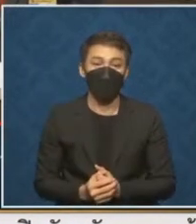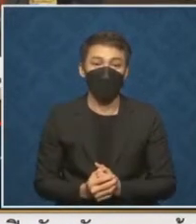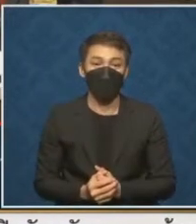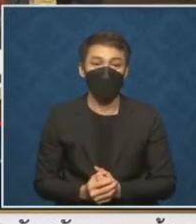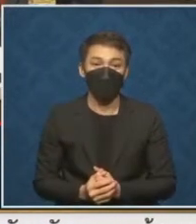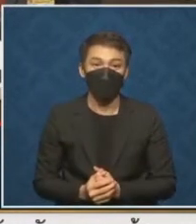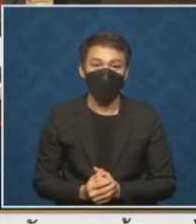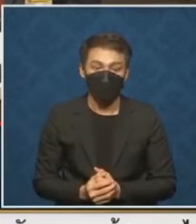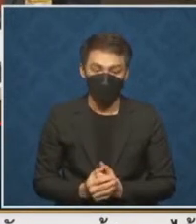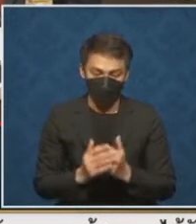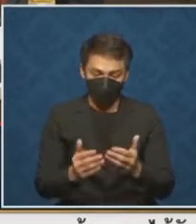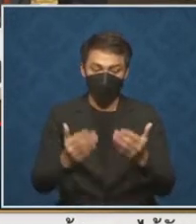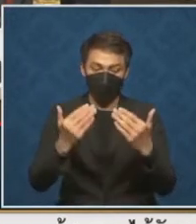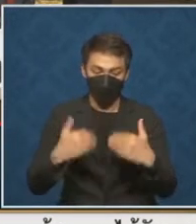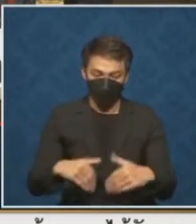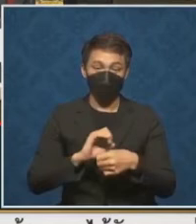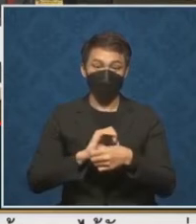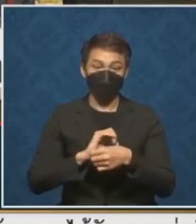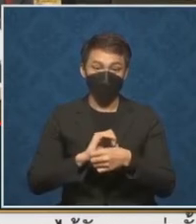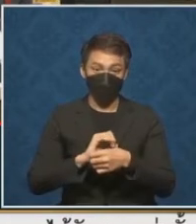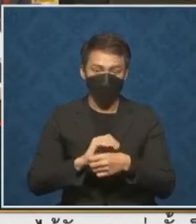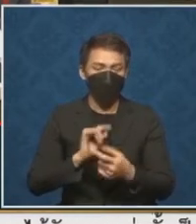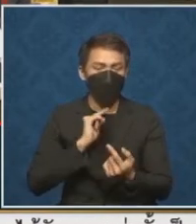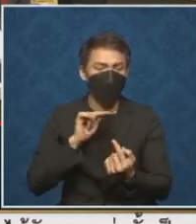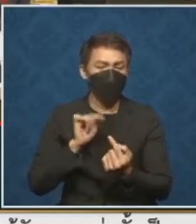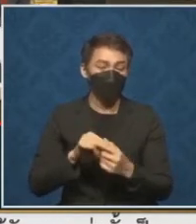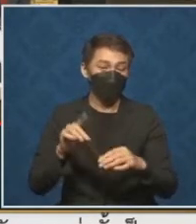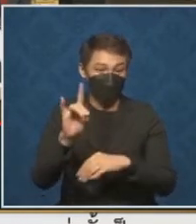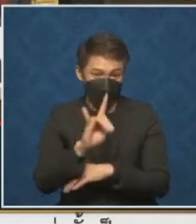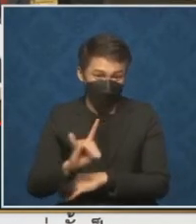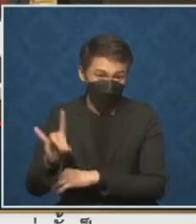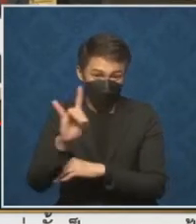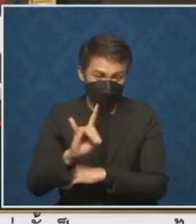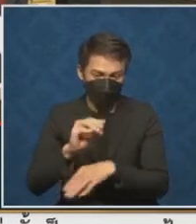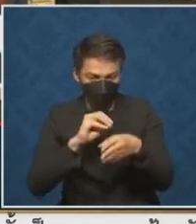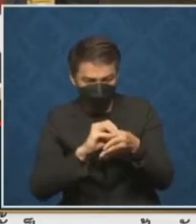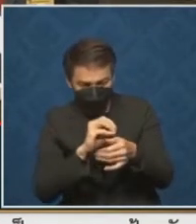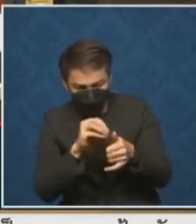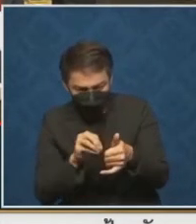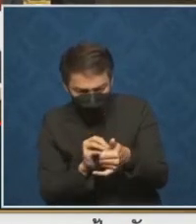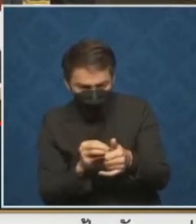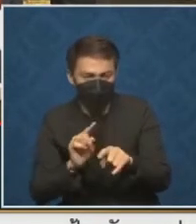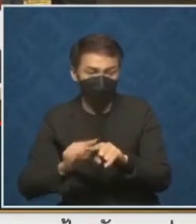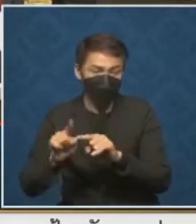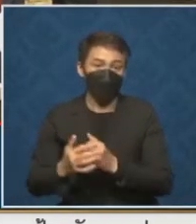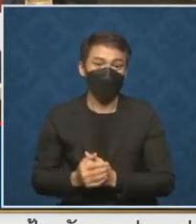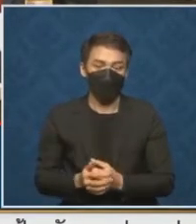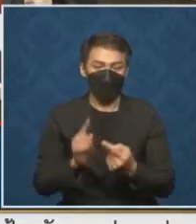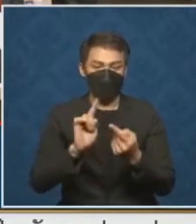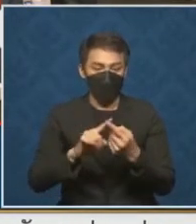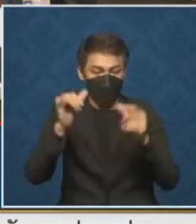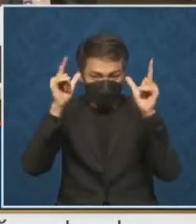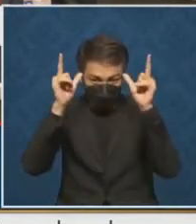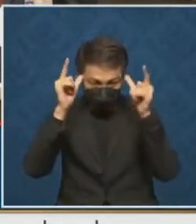รวมทั้งเชื้อทิวาแอฟริกาในสุกรด้วยทำให้สุกรขาดตลาดและ